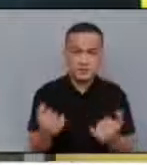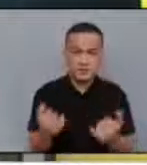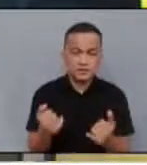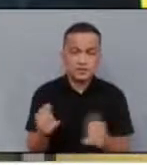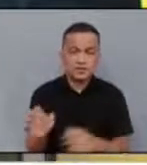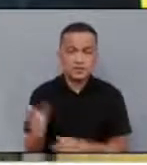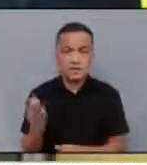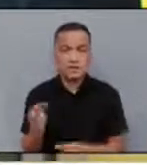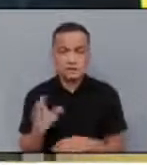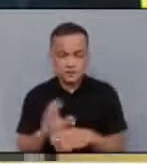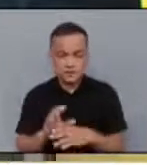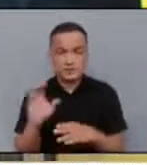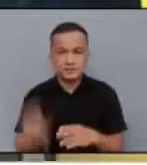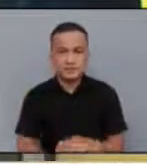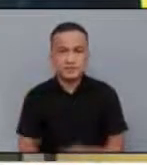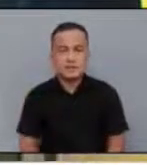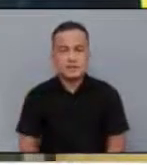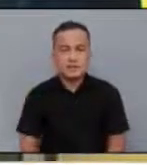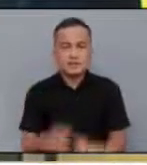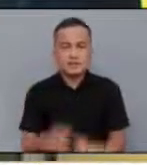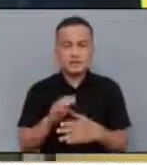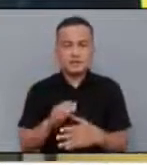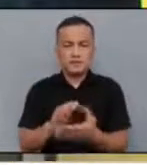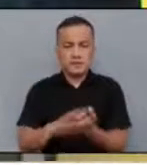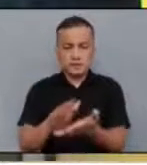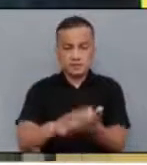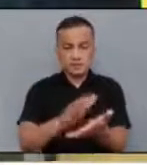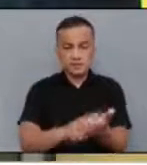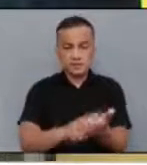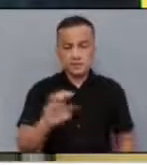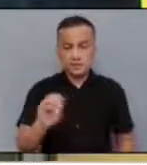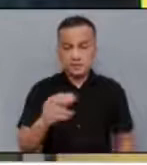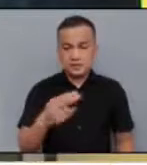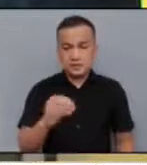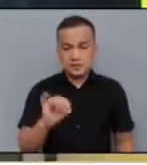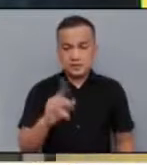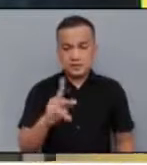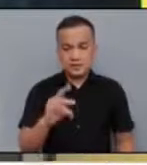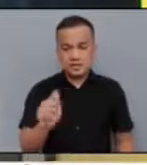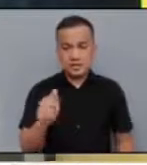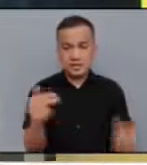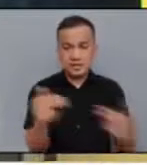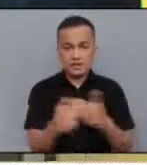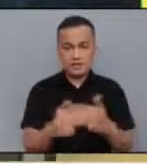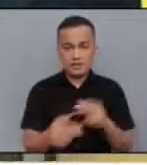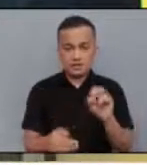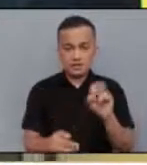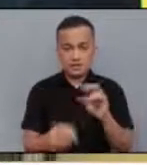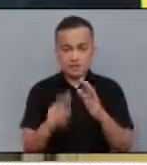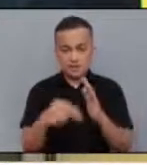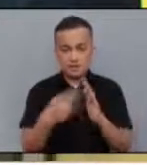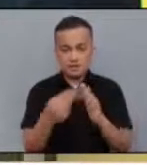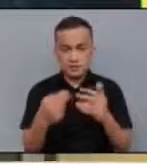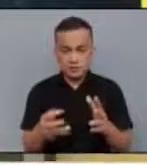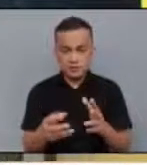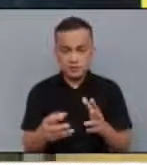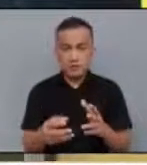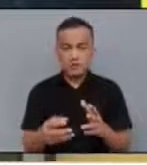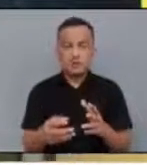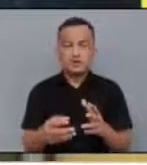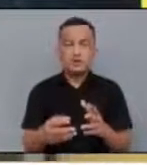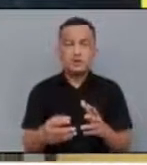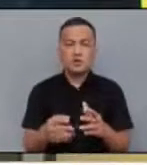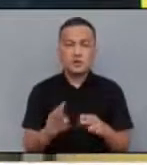Nakumpleto na ang paglilinis sa Kabanang Maharlika Highway. 12 oras matapos ng huling magbuga ng abo ang bulkang